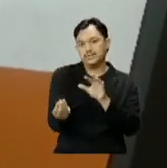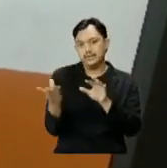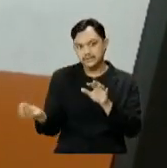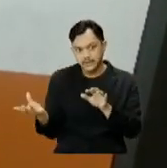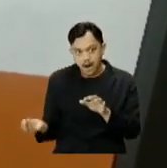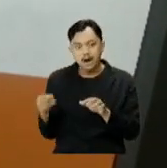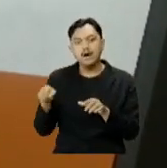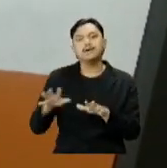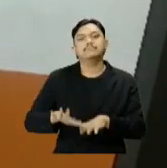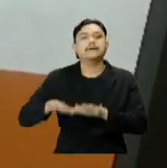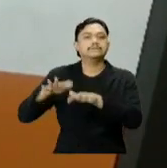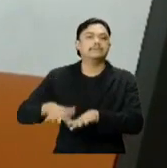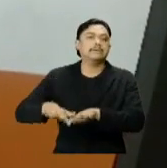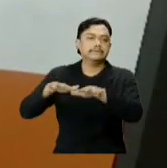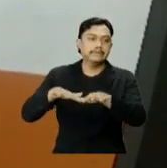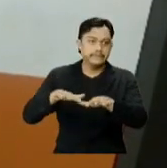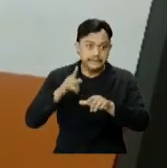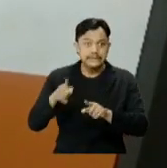Ada